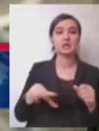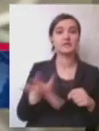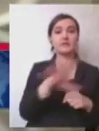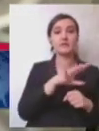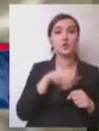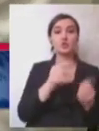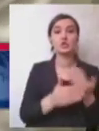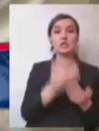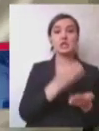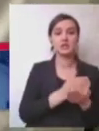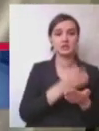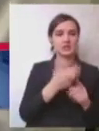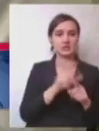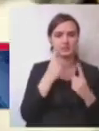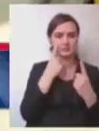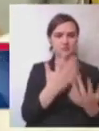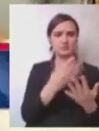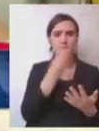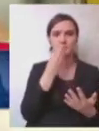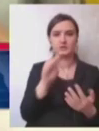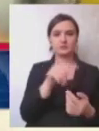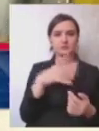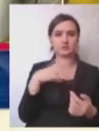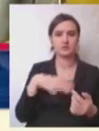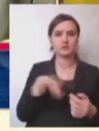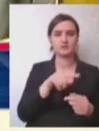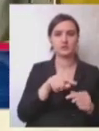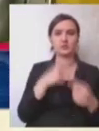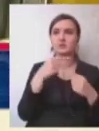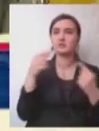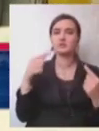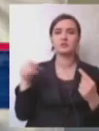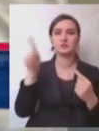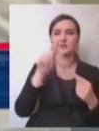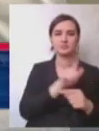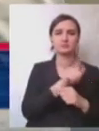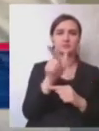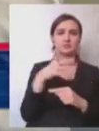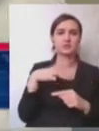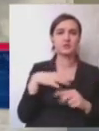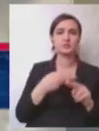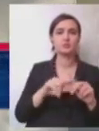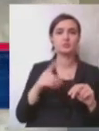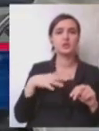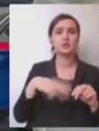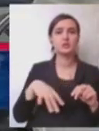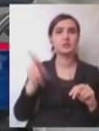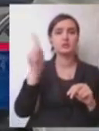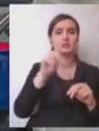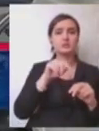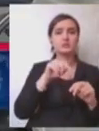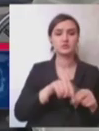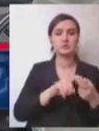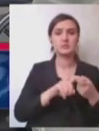შედეგი არის ძალიან თვალსაჩინო და ის გამოირჩევა სხვა ქვეყნებისგან იმით, რომ ქვეყანაში არის ინფიცირებულთა რაოდენობა